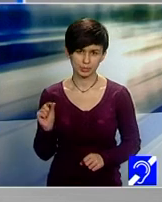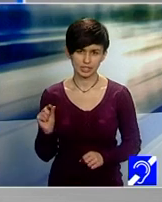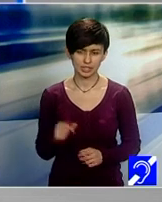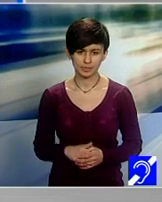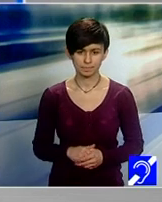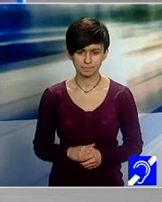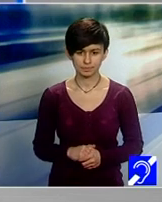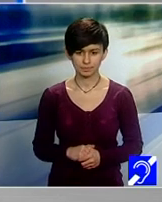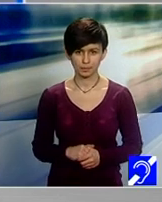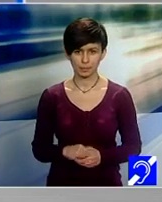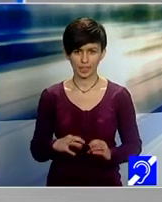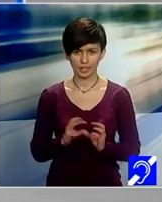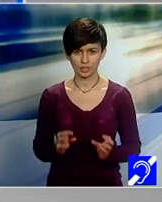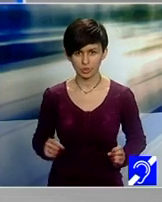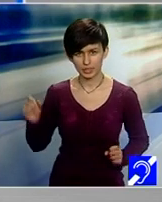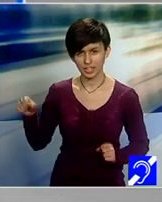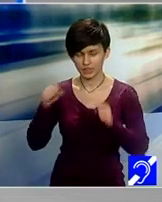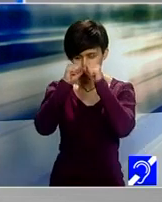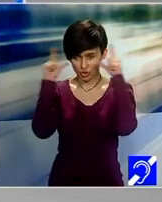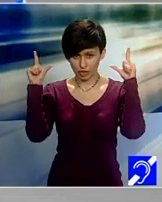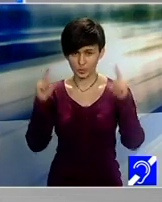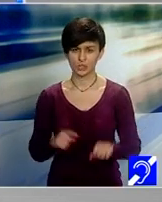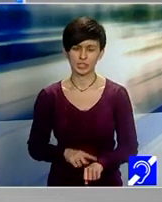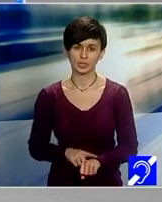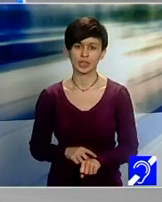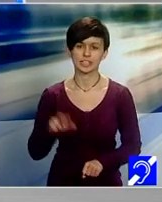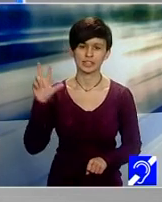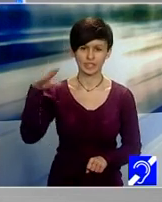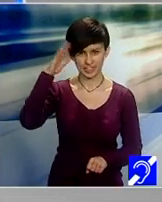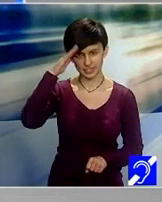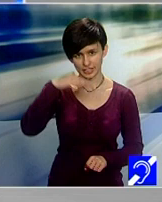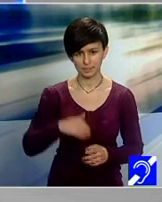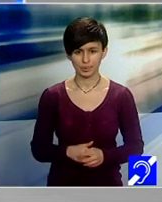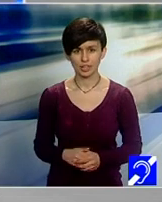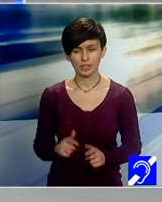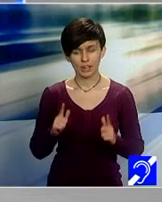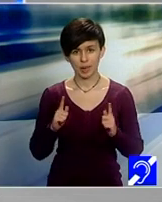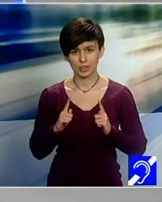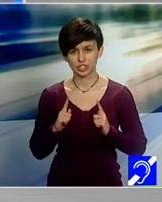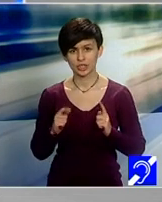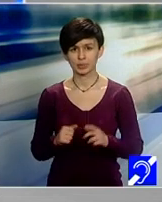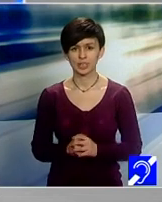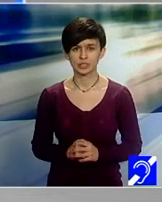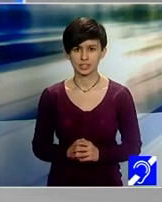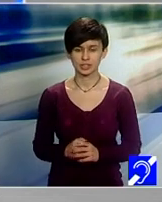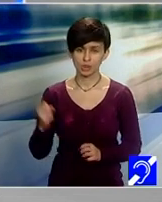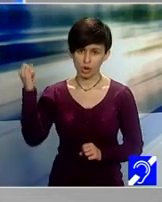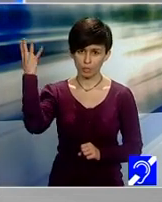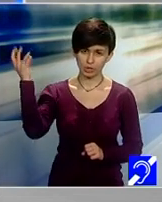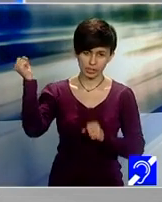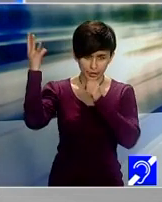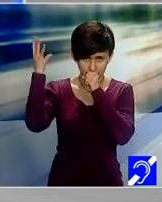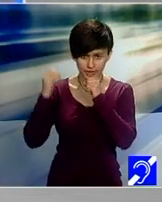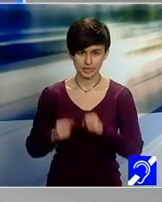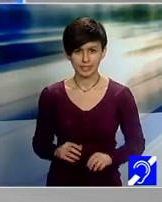3 zile la român. Din păcate asta s-a întâmplat. Am așteptat un partid care să se coaguleze, o forță politică nouă. Din